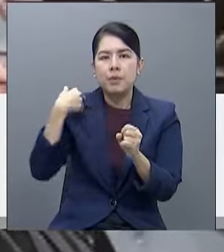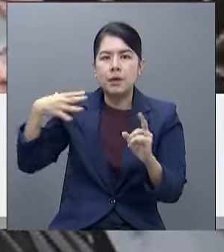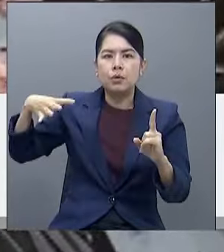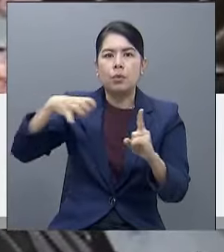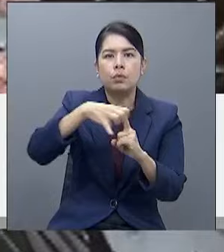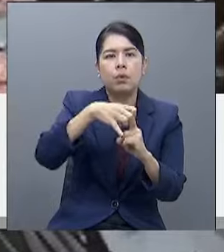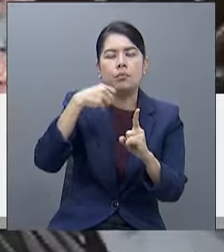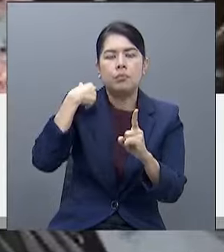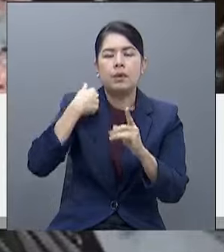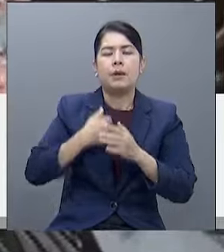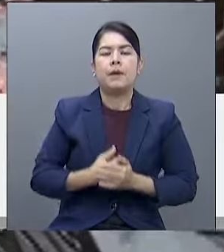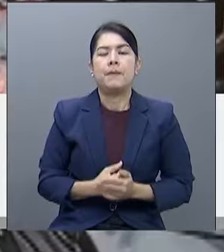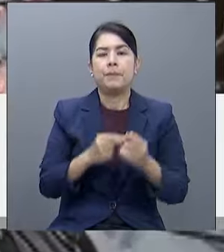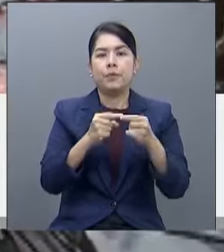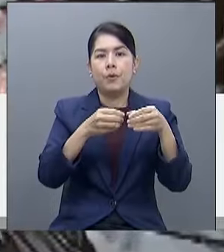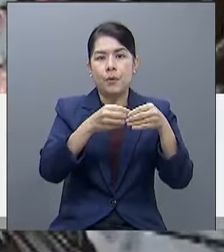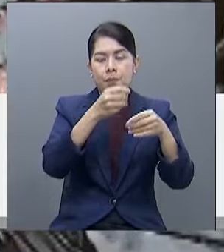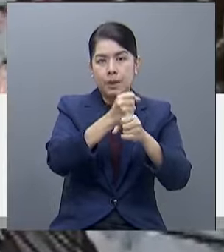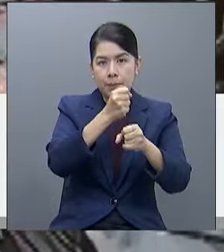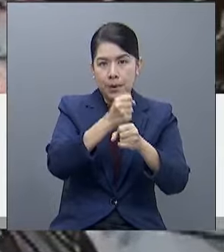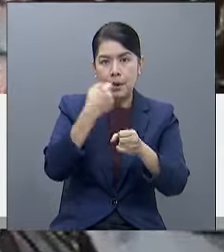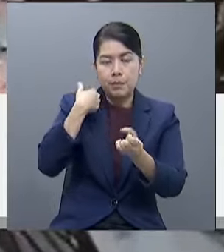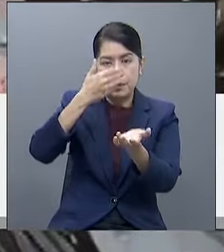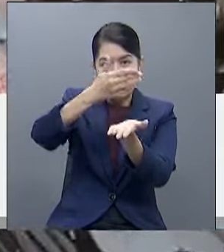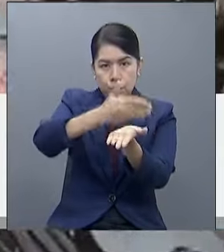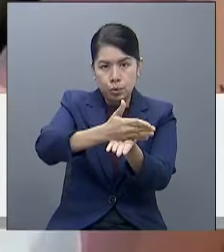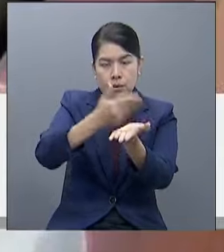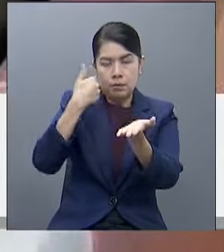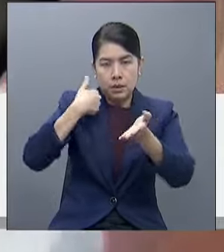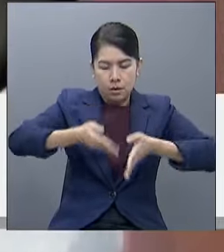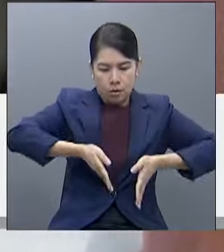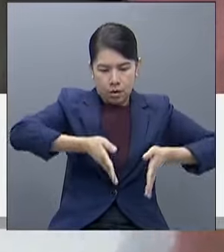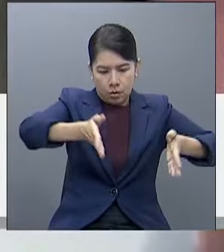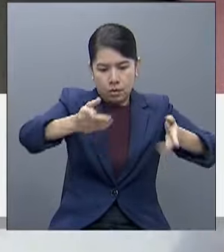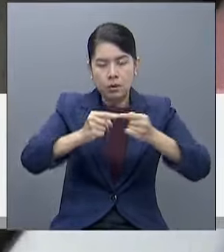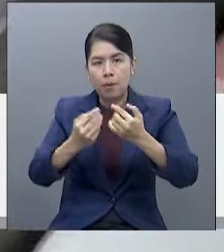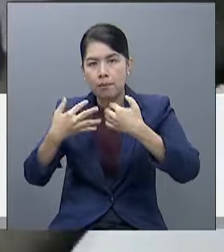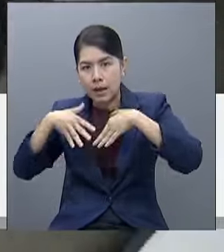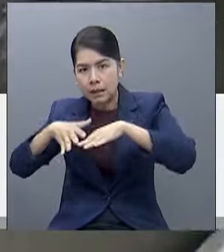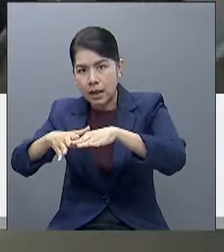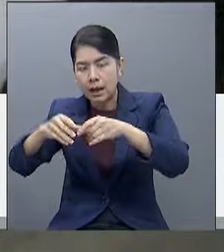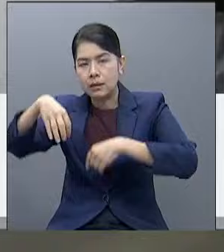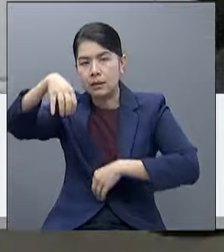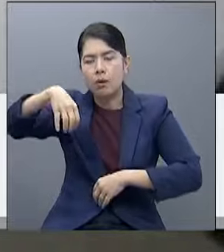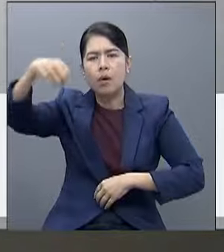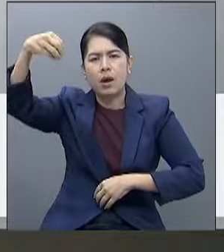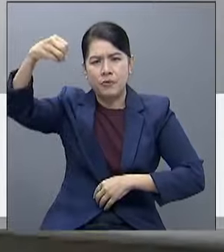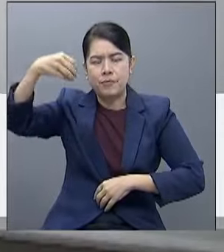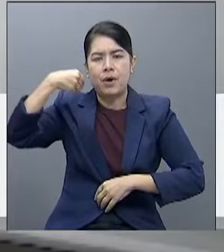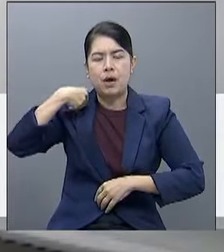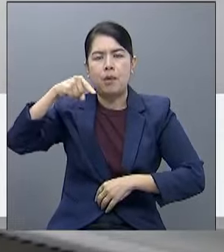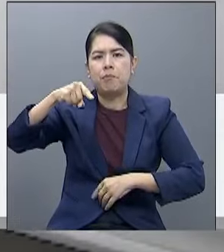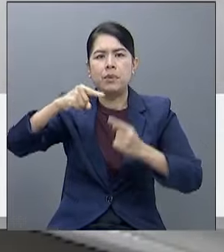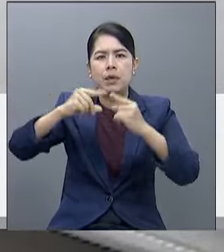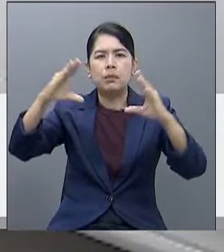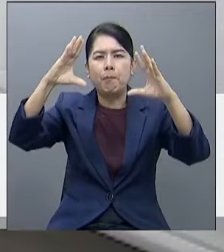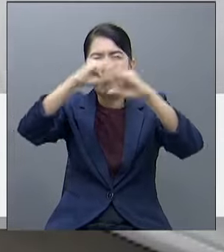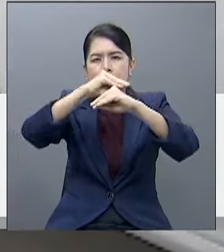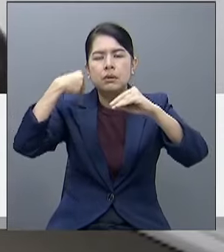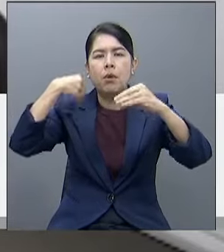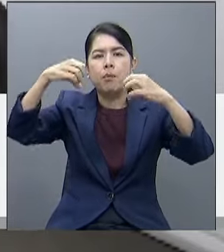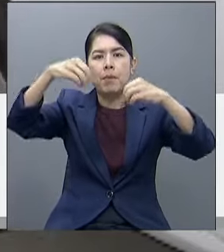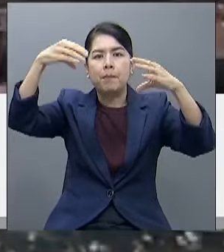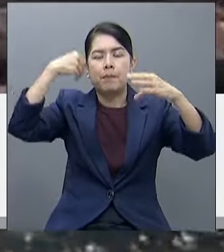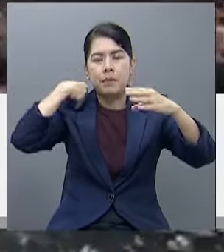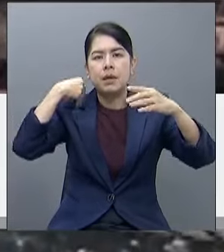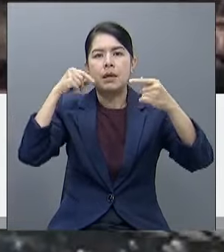ข้าไปปิดการจราจรประสานให้เจ้าหน้าที่การไฟฟ้าส่วนภูมิภาคอุทัยตัดกระแสไฟฟ้าเมื่อช่วงค่ำวันนี้ก็เข้า